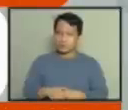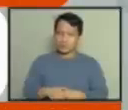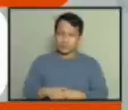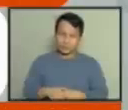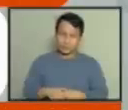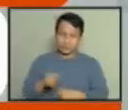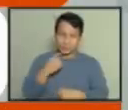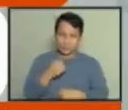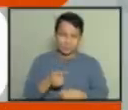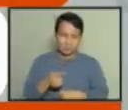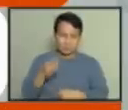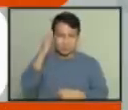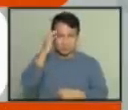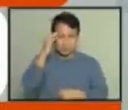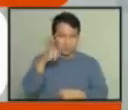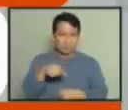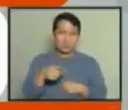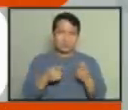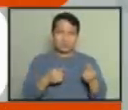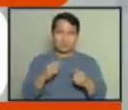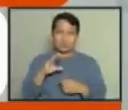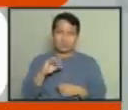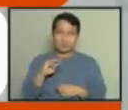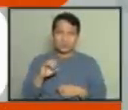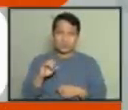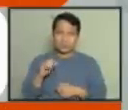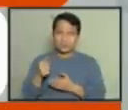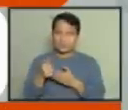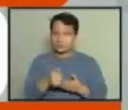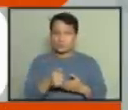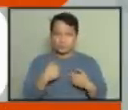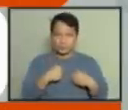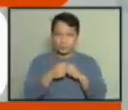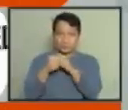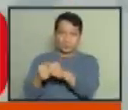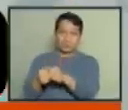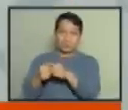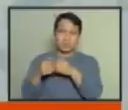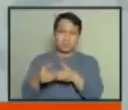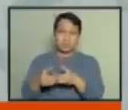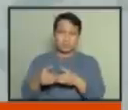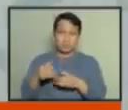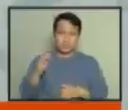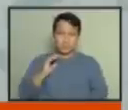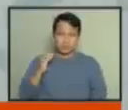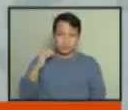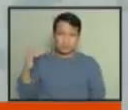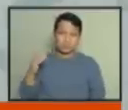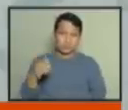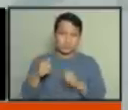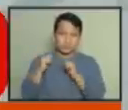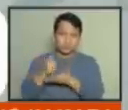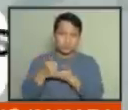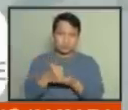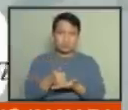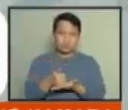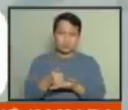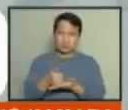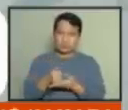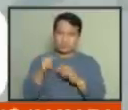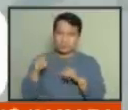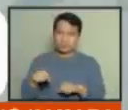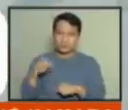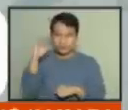apo, apo. Total, alam niyo na po lang itong Cavite Varsitarian. Kami din po pupunta dyan sa inyo kay Colonel. Pagtulungan po natin to. Yes po,